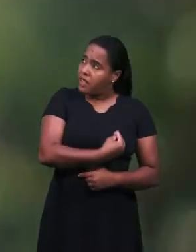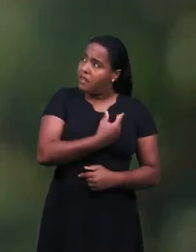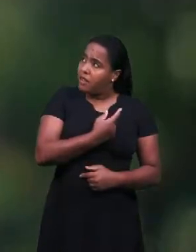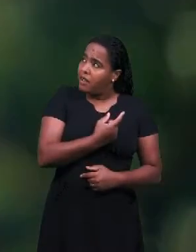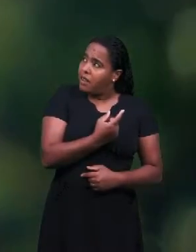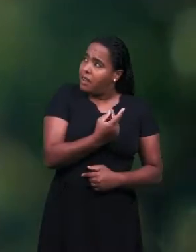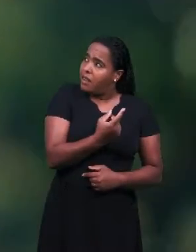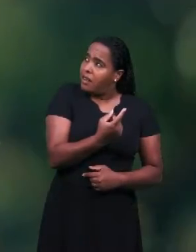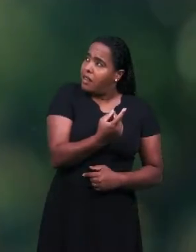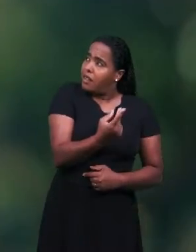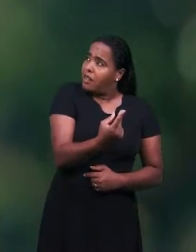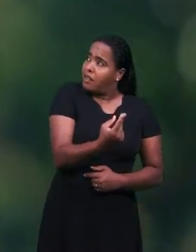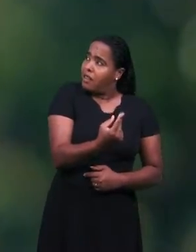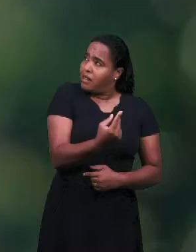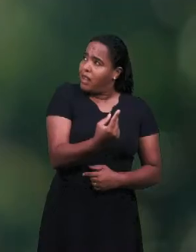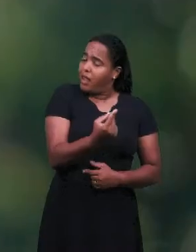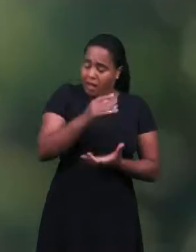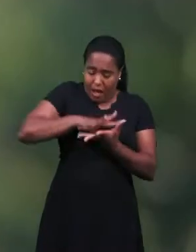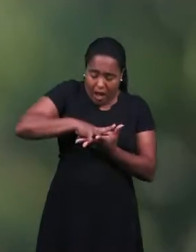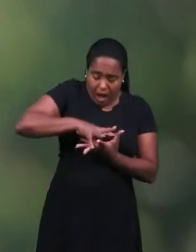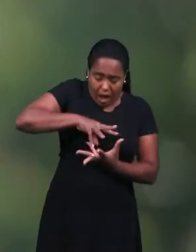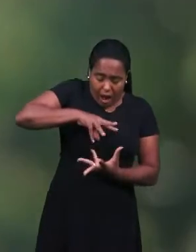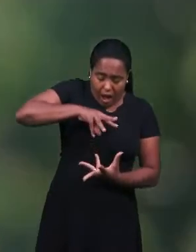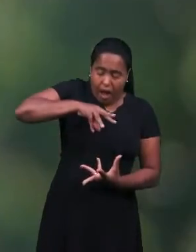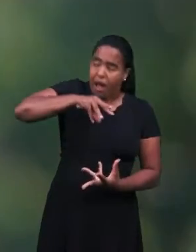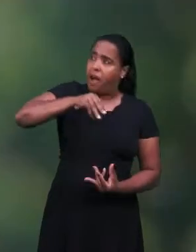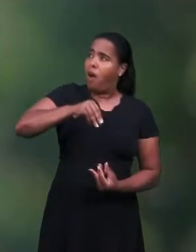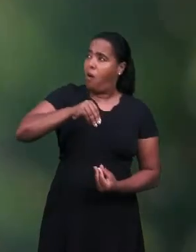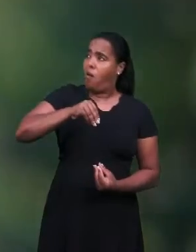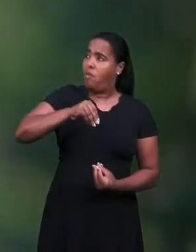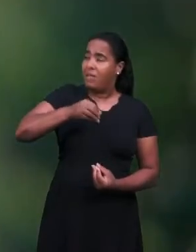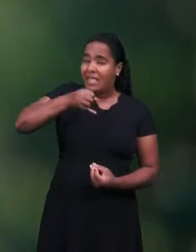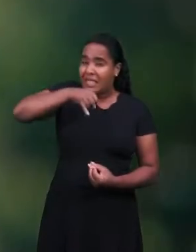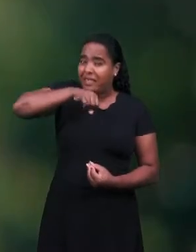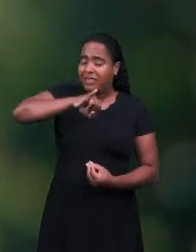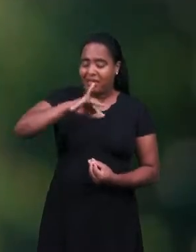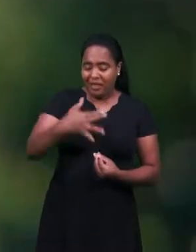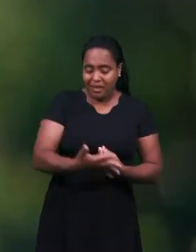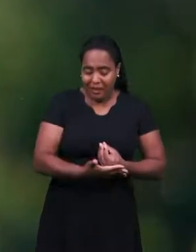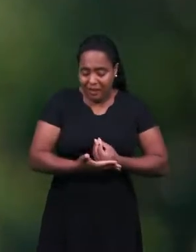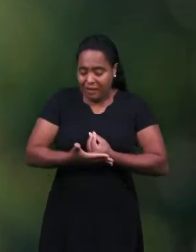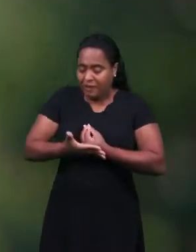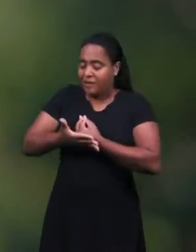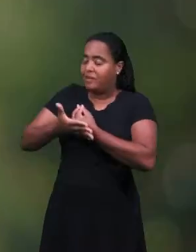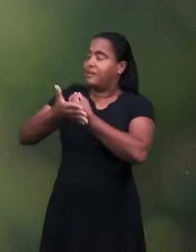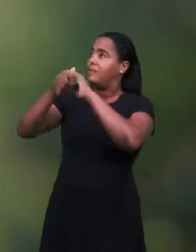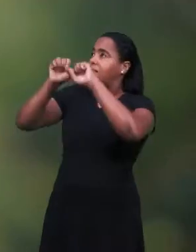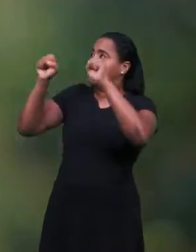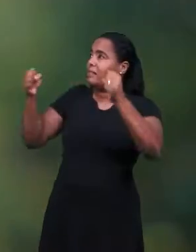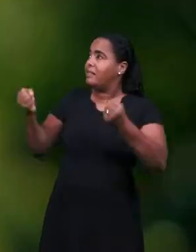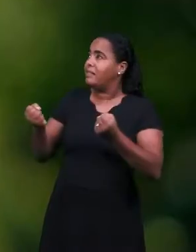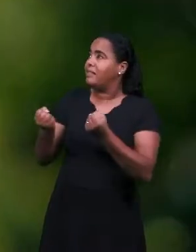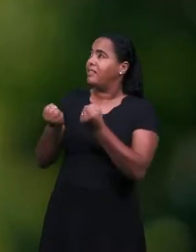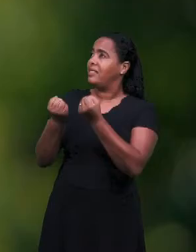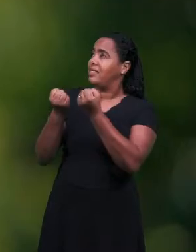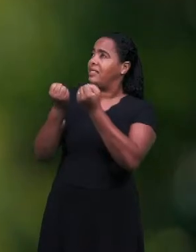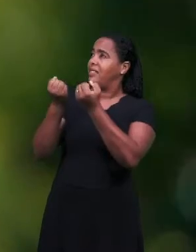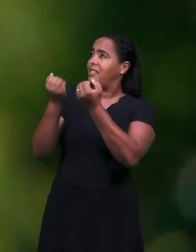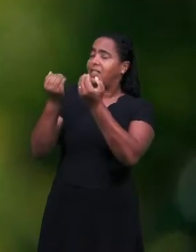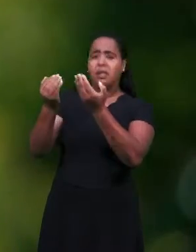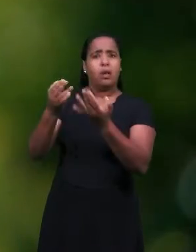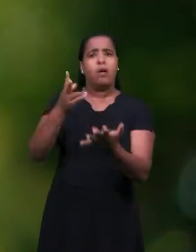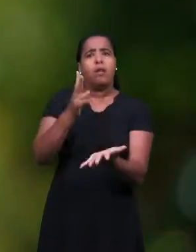искупленная, имеет жизнь только в любви Твоей. И я